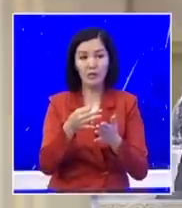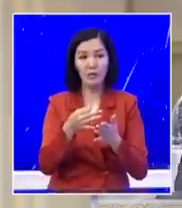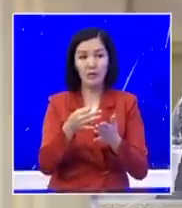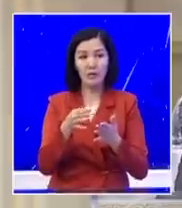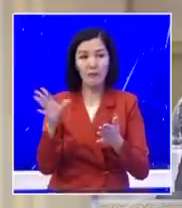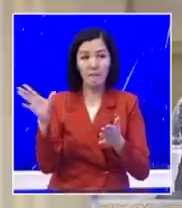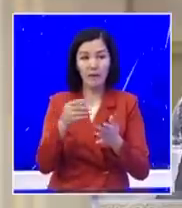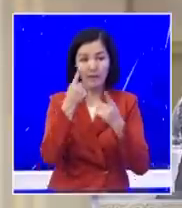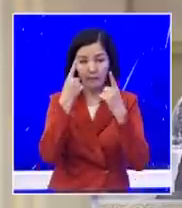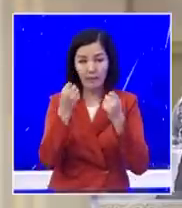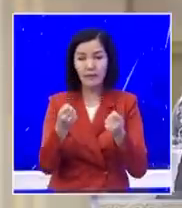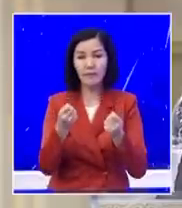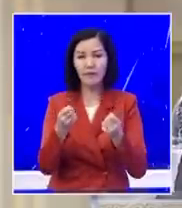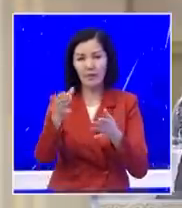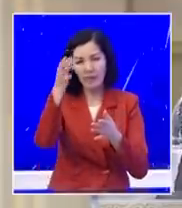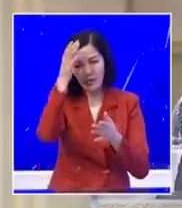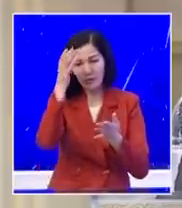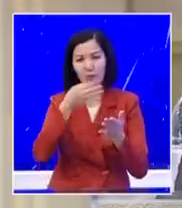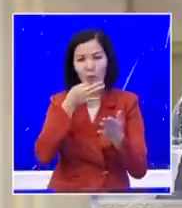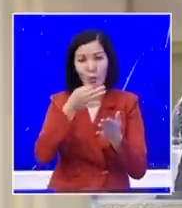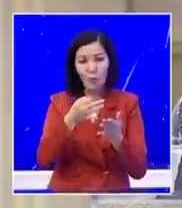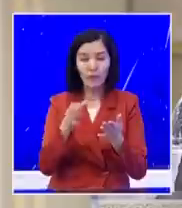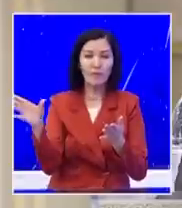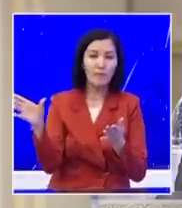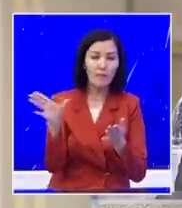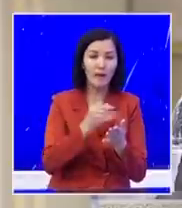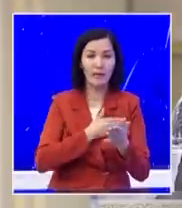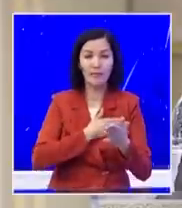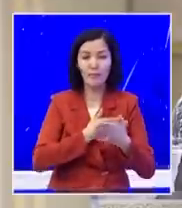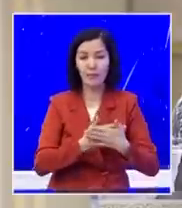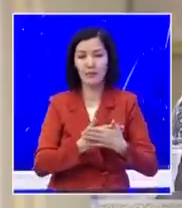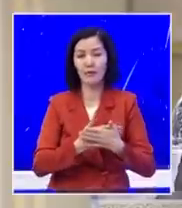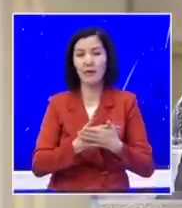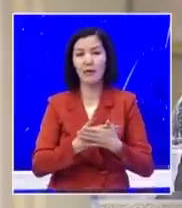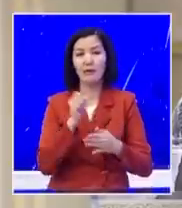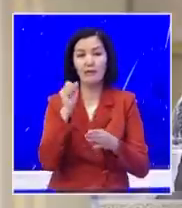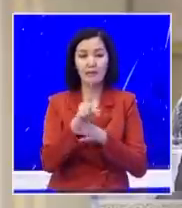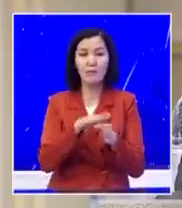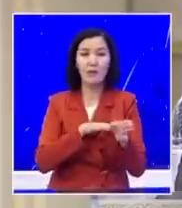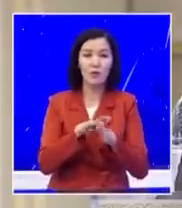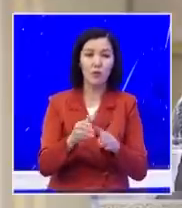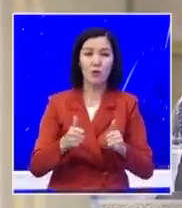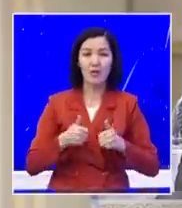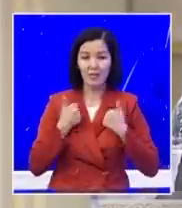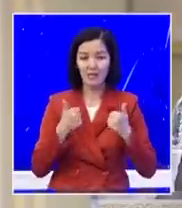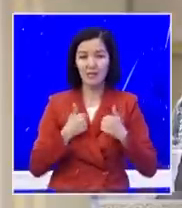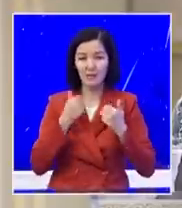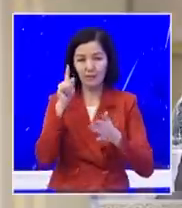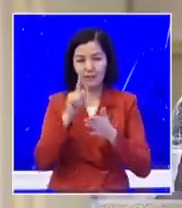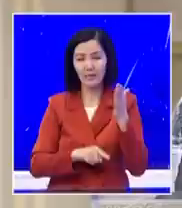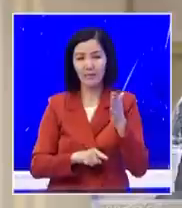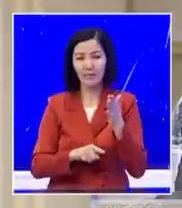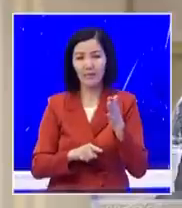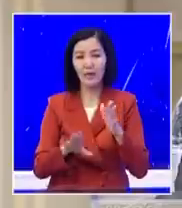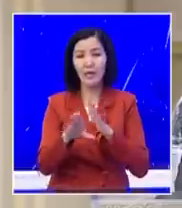Бар білімімді, жинаған тәжірибемді осы Амандық Ағаш берген тапсырмаларды тырысып, мына депутаттармен